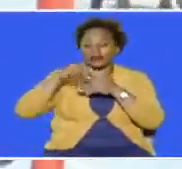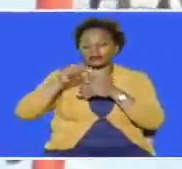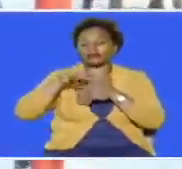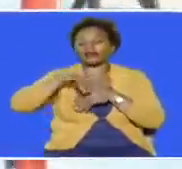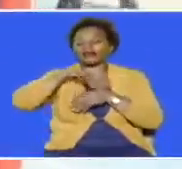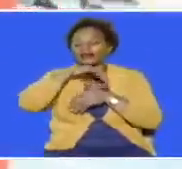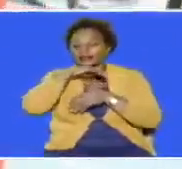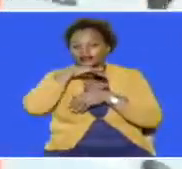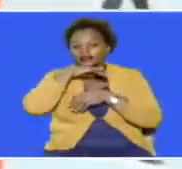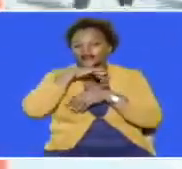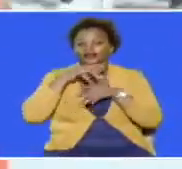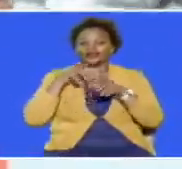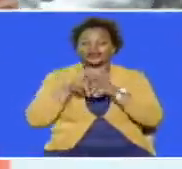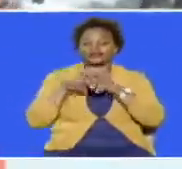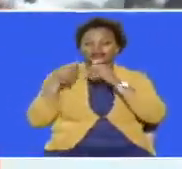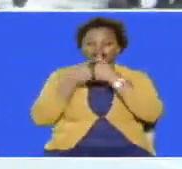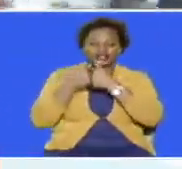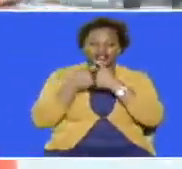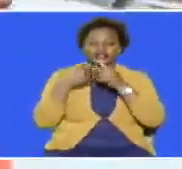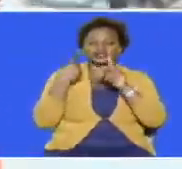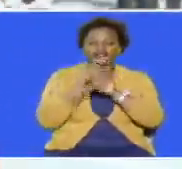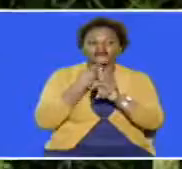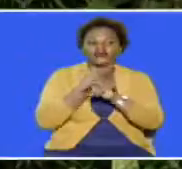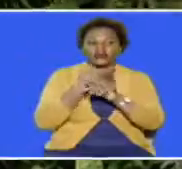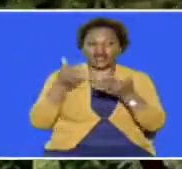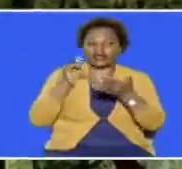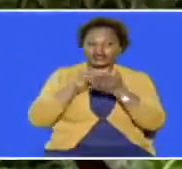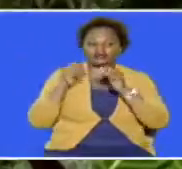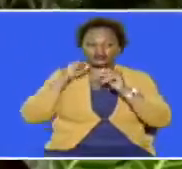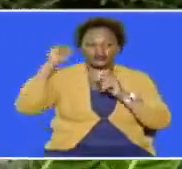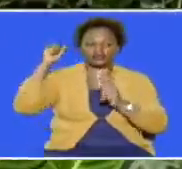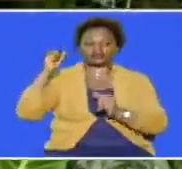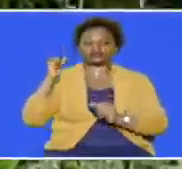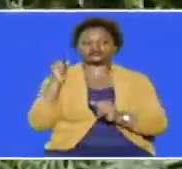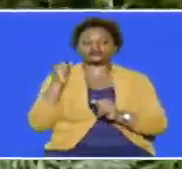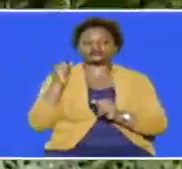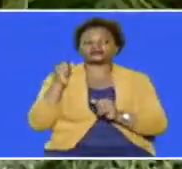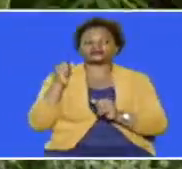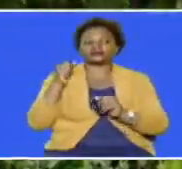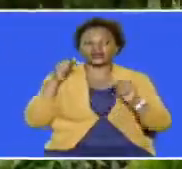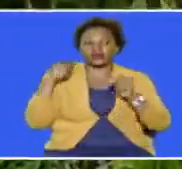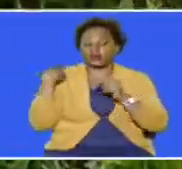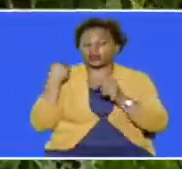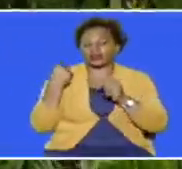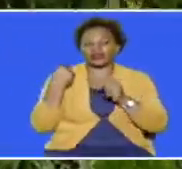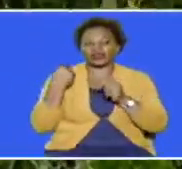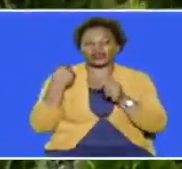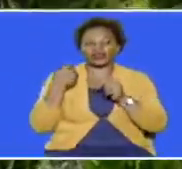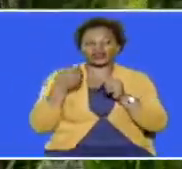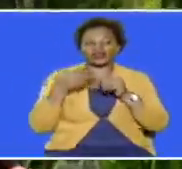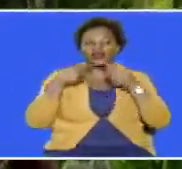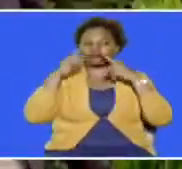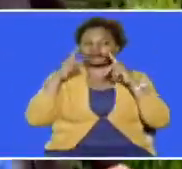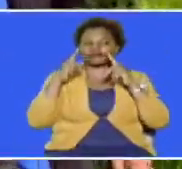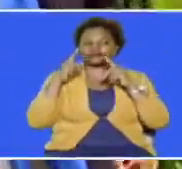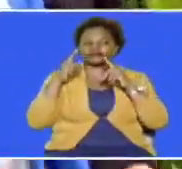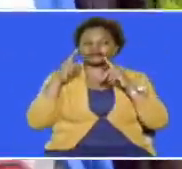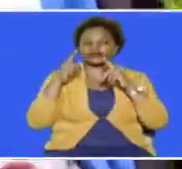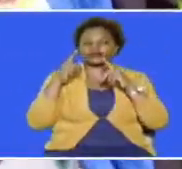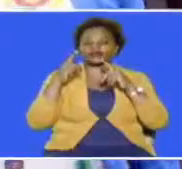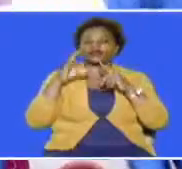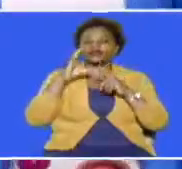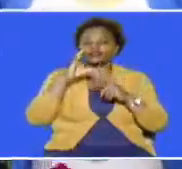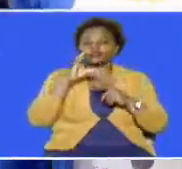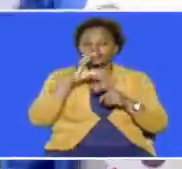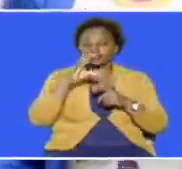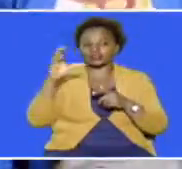Odinga unazidi kukumbana na mawimbi ya kisiasa. Ya hivi punde yakiwa tangazo la kiongozi wa chama cha